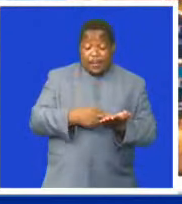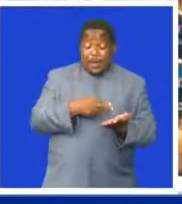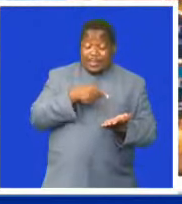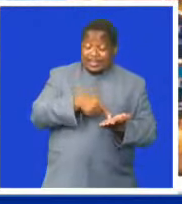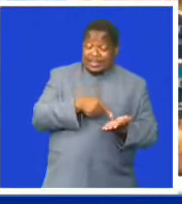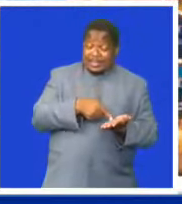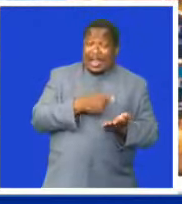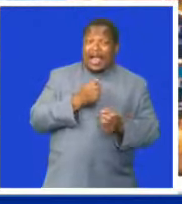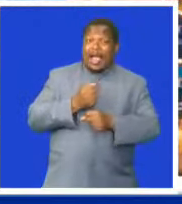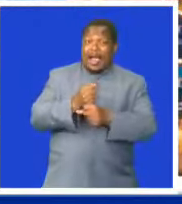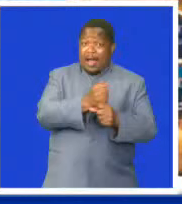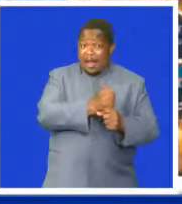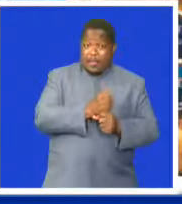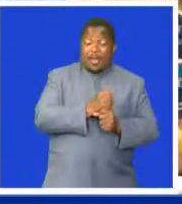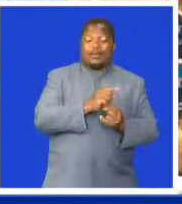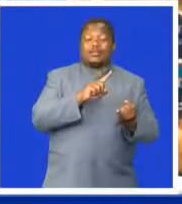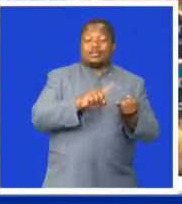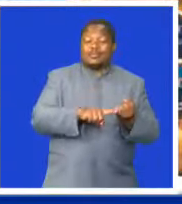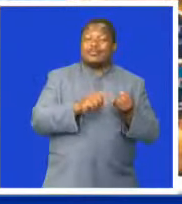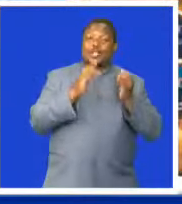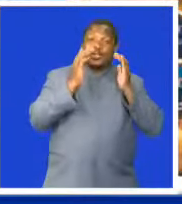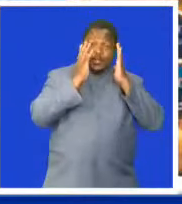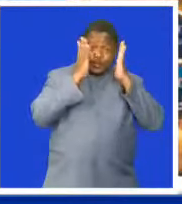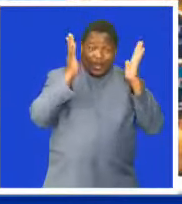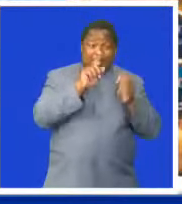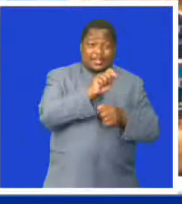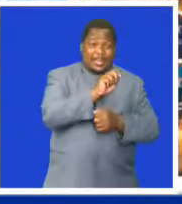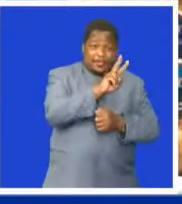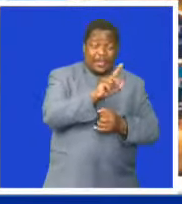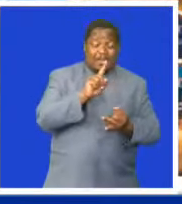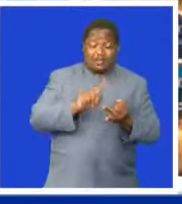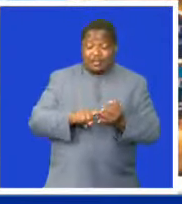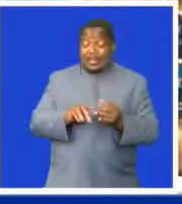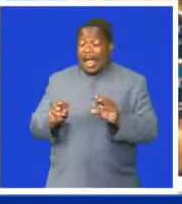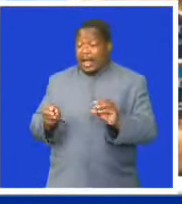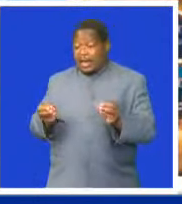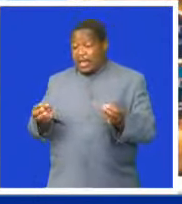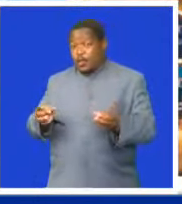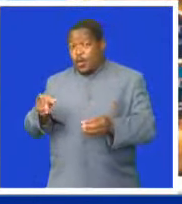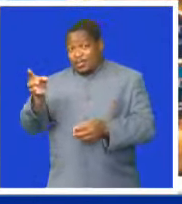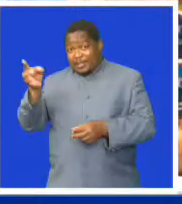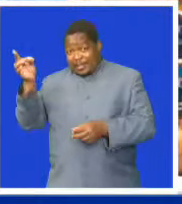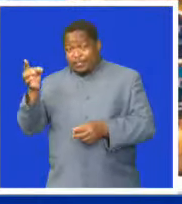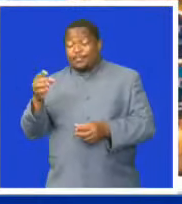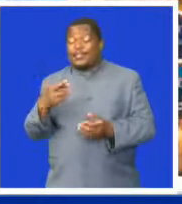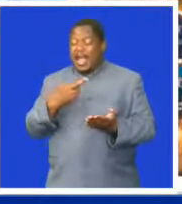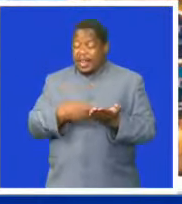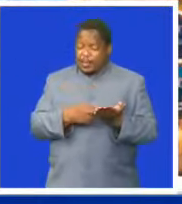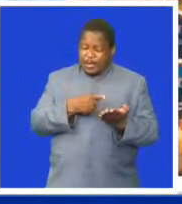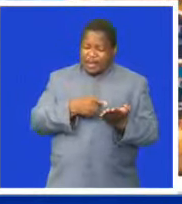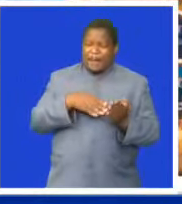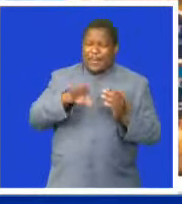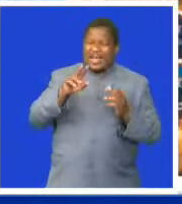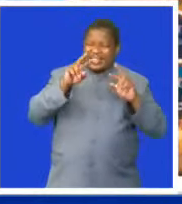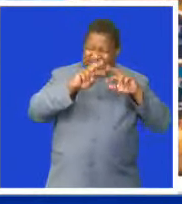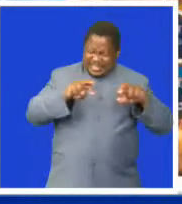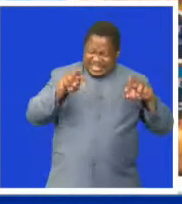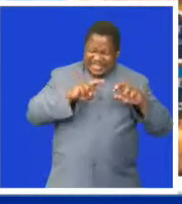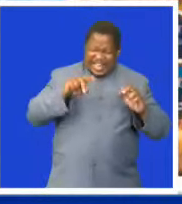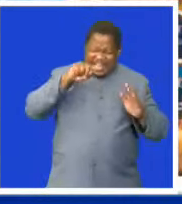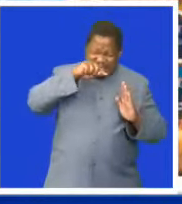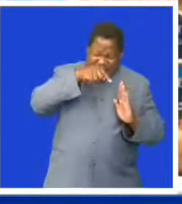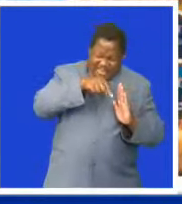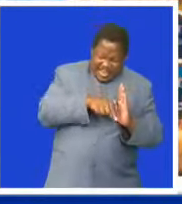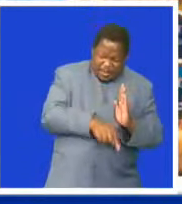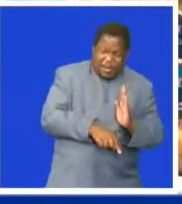kanye neEswatini Broadcasting and Information Services uhlolisiswe amaqiniso awo. Lokhu lamalunga athi kungoba lombiko